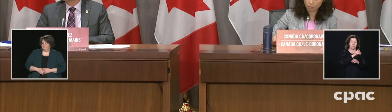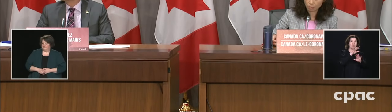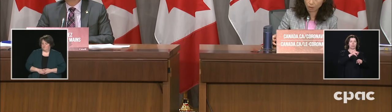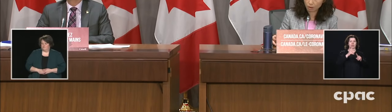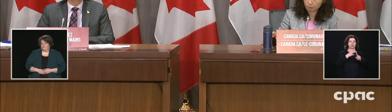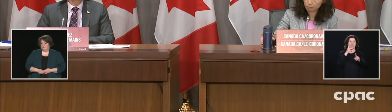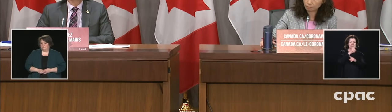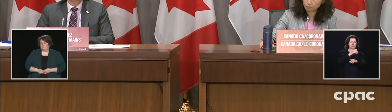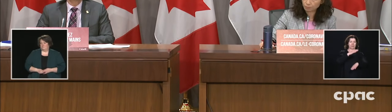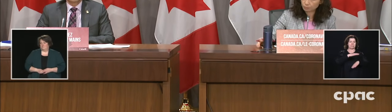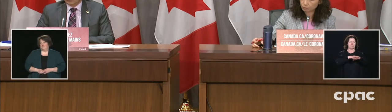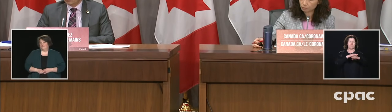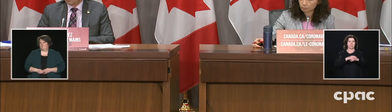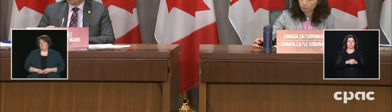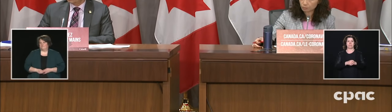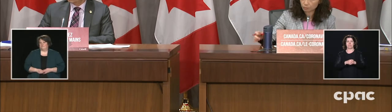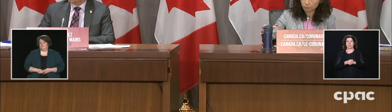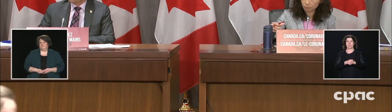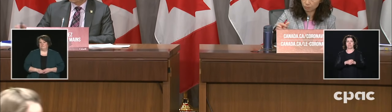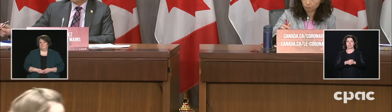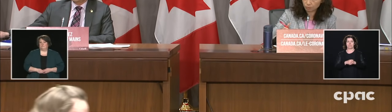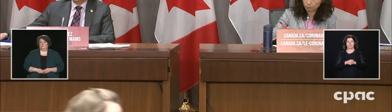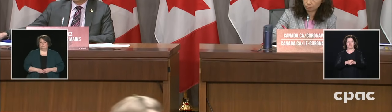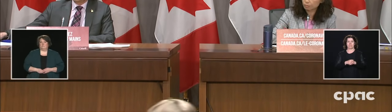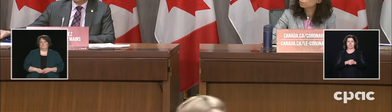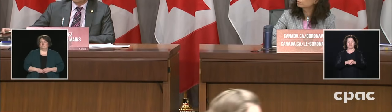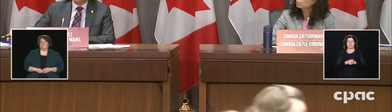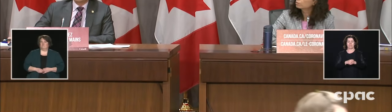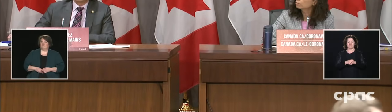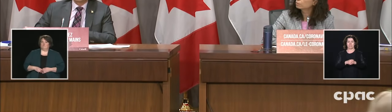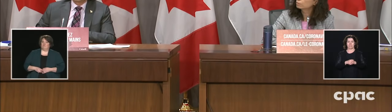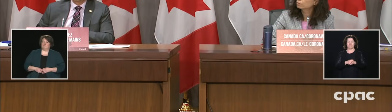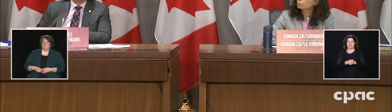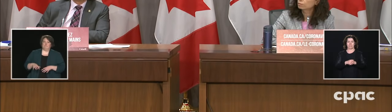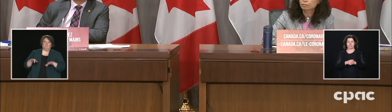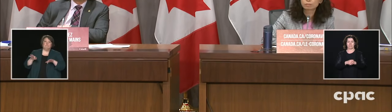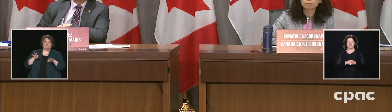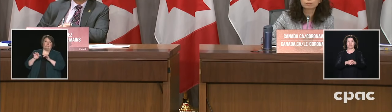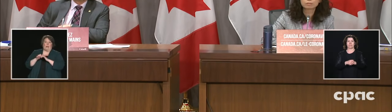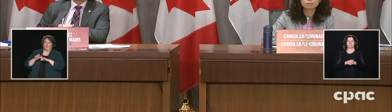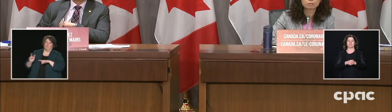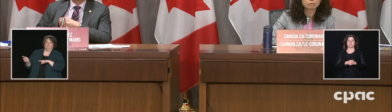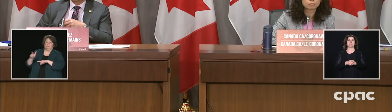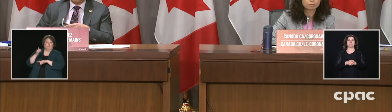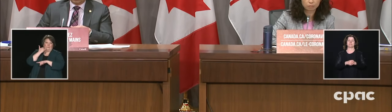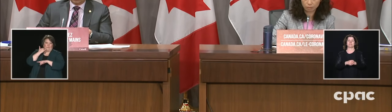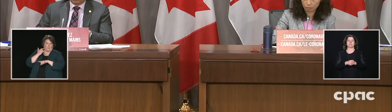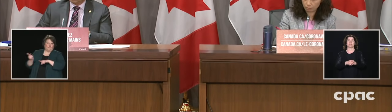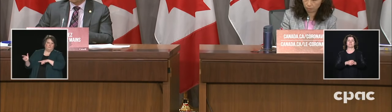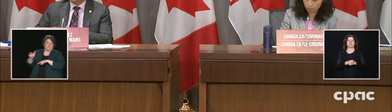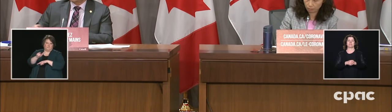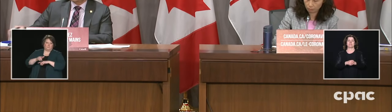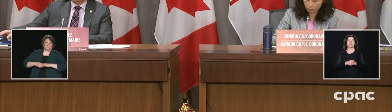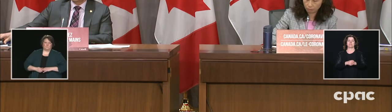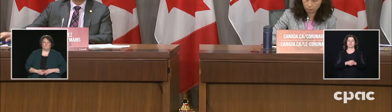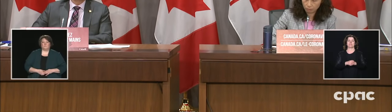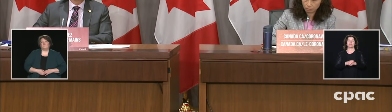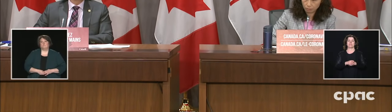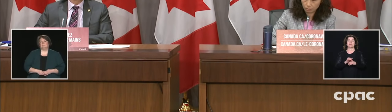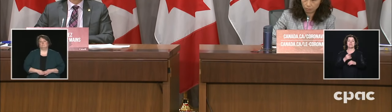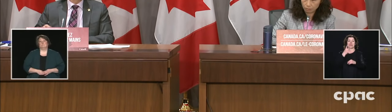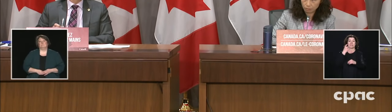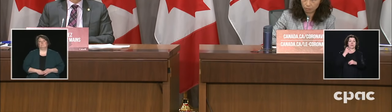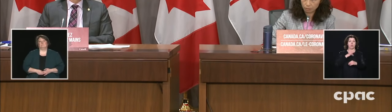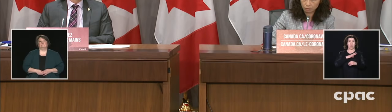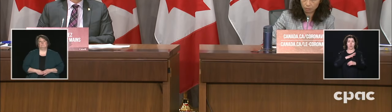Thank you. If you have a question, please press star 1 on your telephone keypad. Si vous avez une question, veuillez